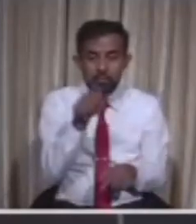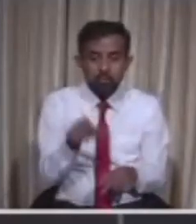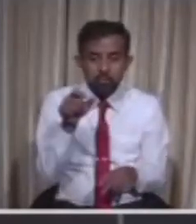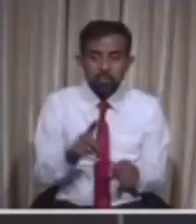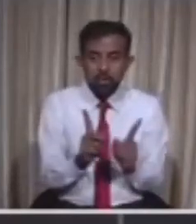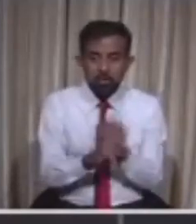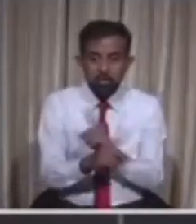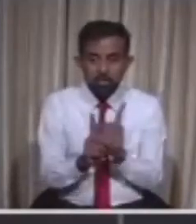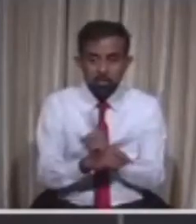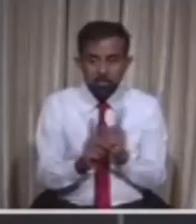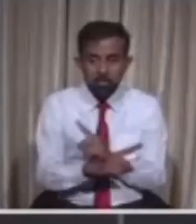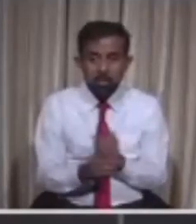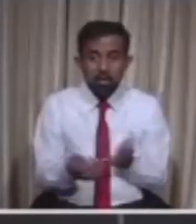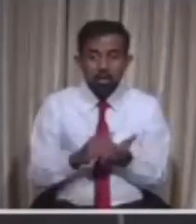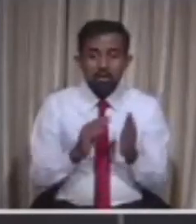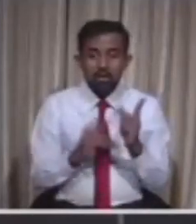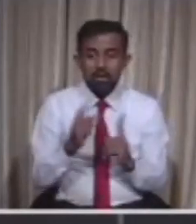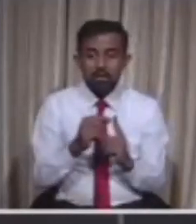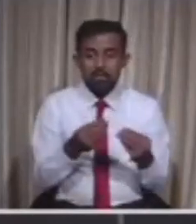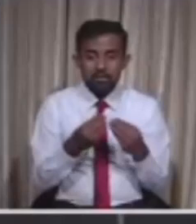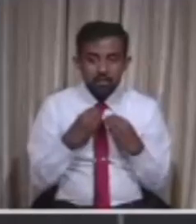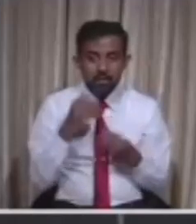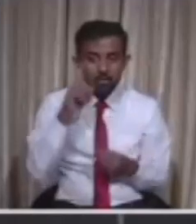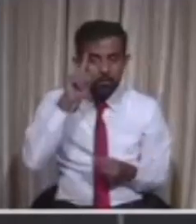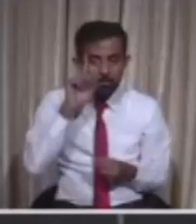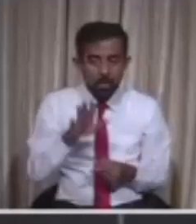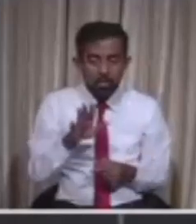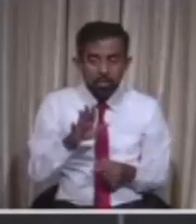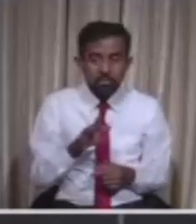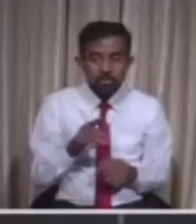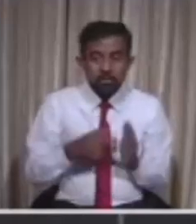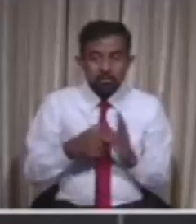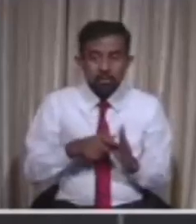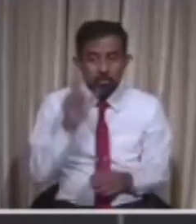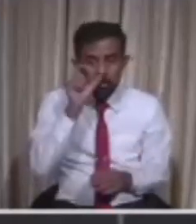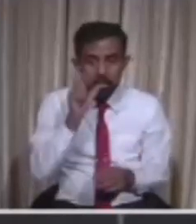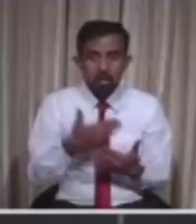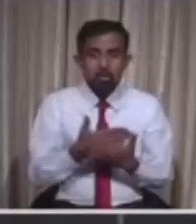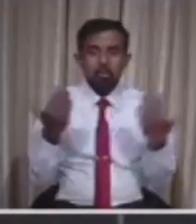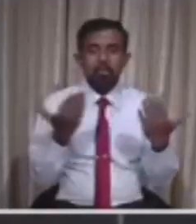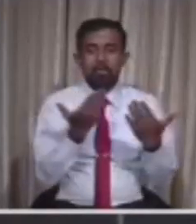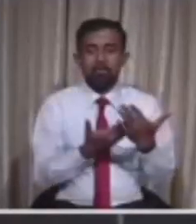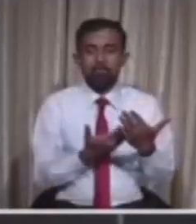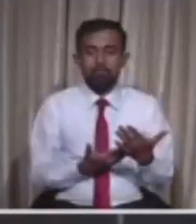කරලා නැවතත් අමතිකම් ගන්න බලාපොරොත්තුෙන් කටදිව මැදගෙන ඉන්නවා කියලා පත්තරවල තියෙනවා